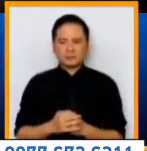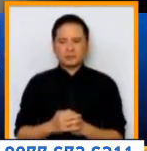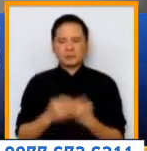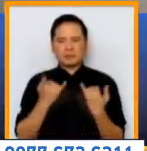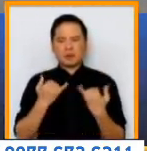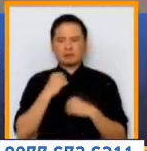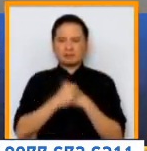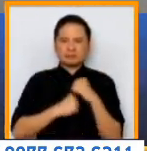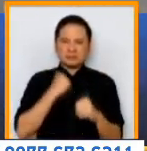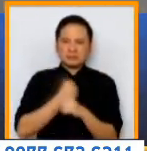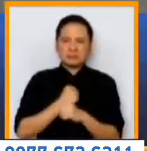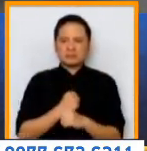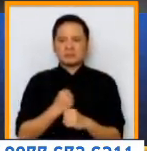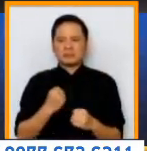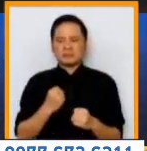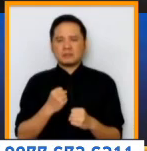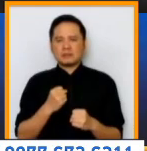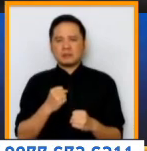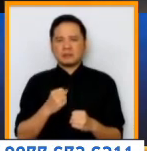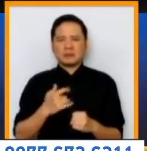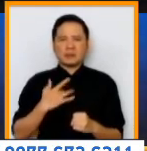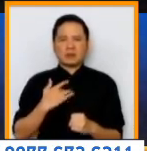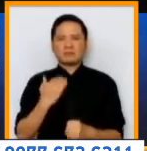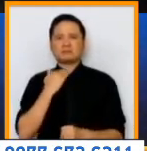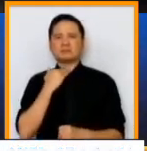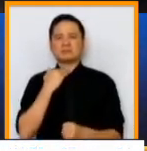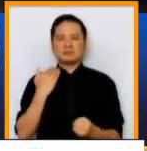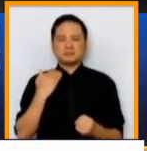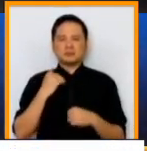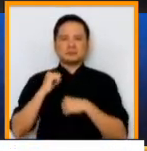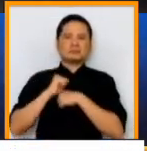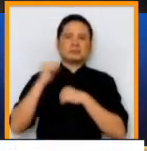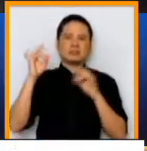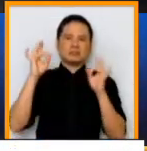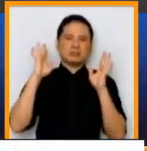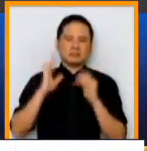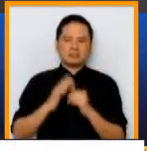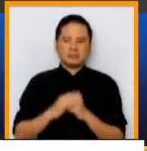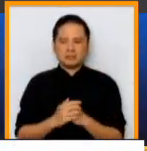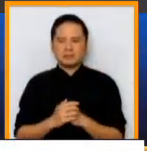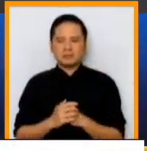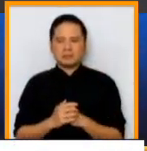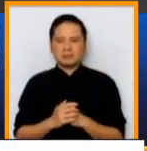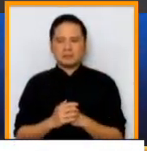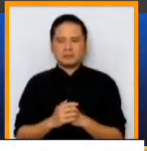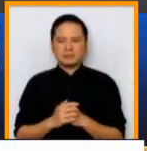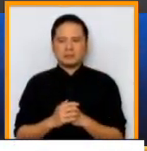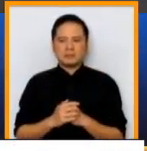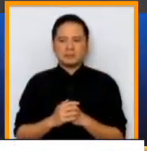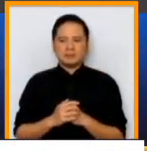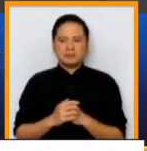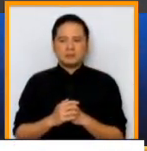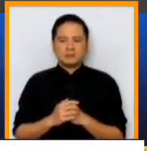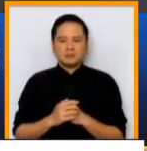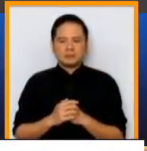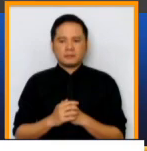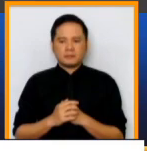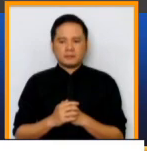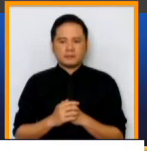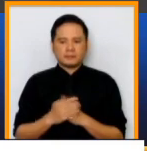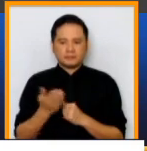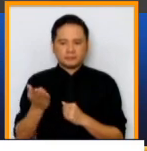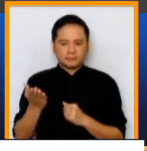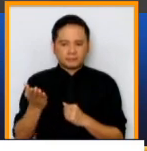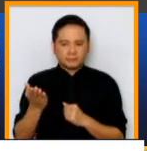medyo alam mo, malabi sa panganib. Nag-stay kami sa isang lugar, inintay din namin yung pagdating ng mga iba pa na 24